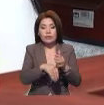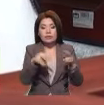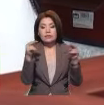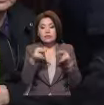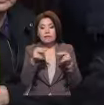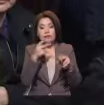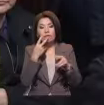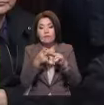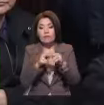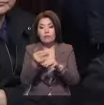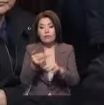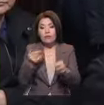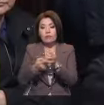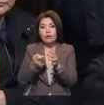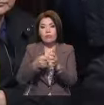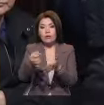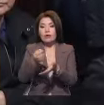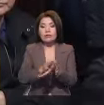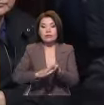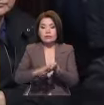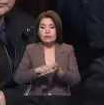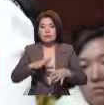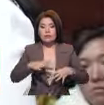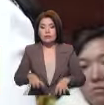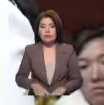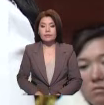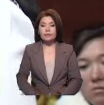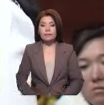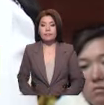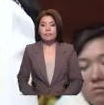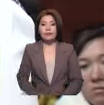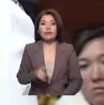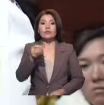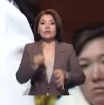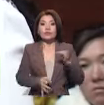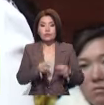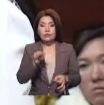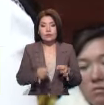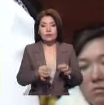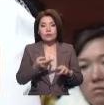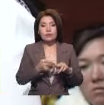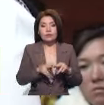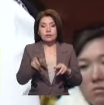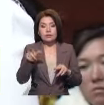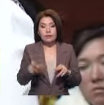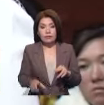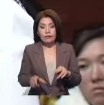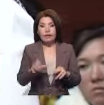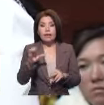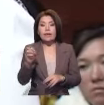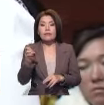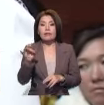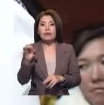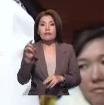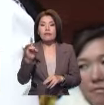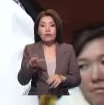сотқа дейінгі тергеу барысында жауап алынбағаны жөнінде айтылды. Следственный судья при применении данной меры пресечения Ермек Марқабаевты